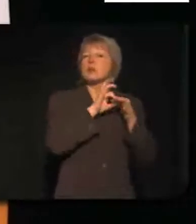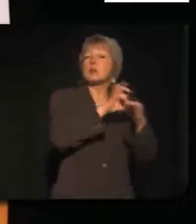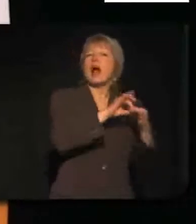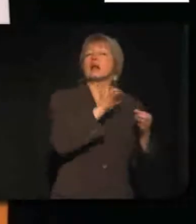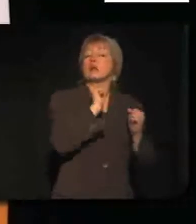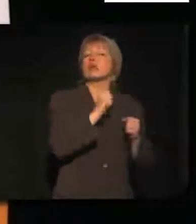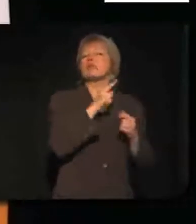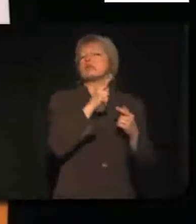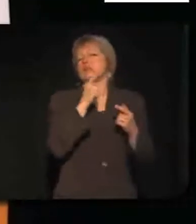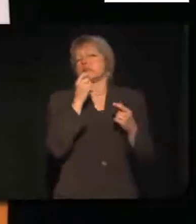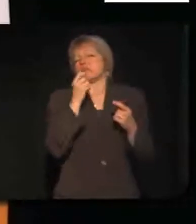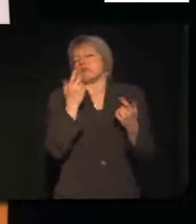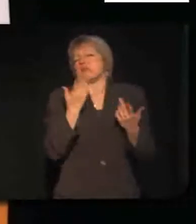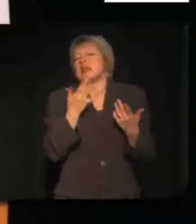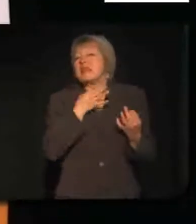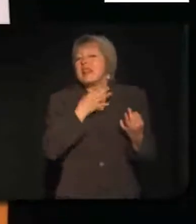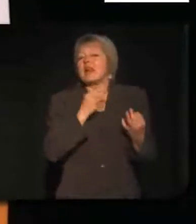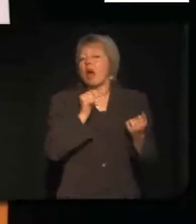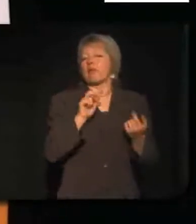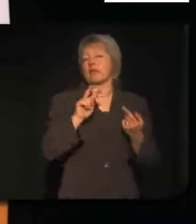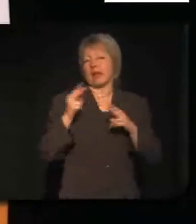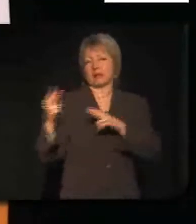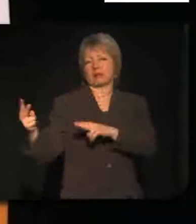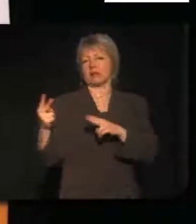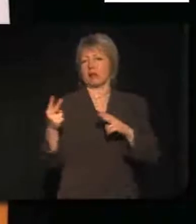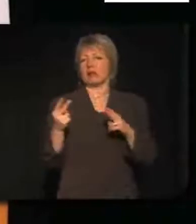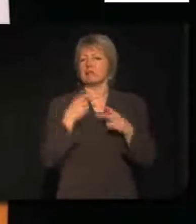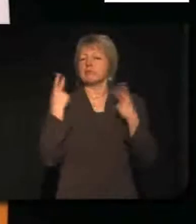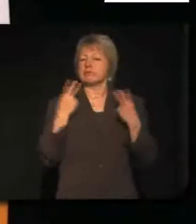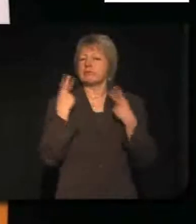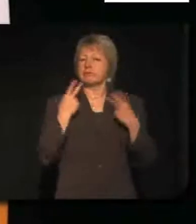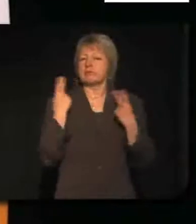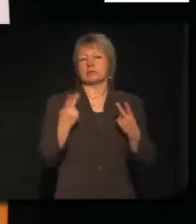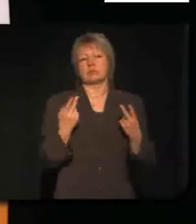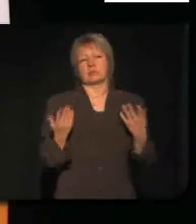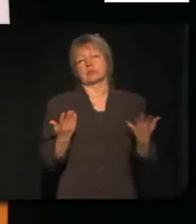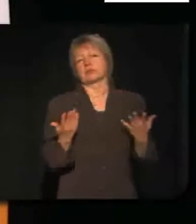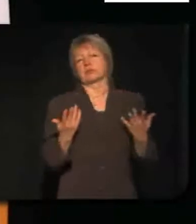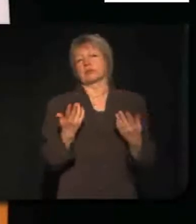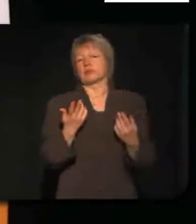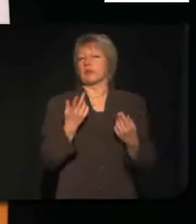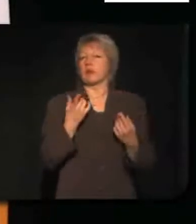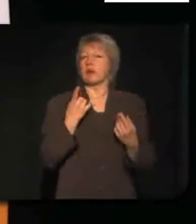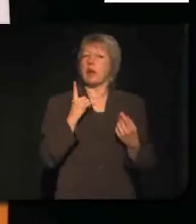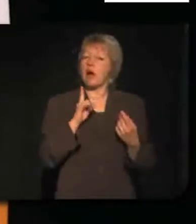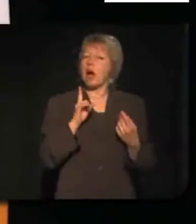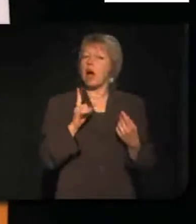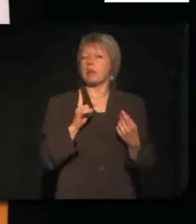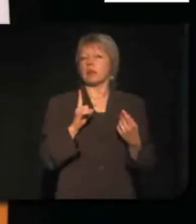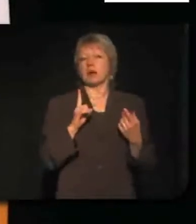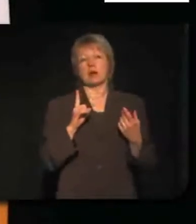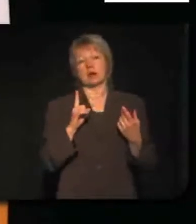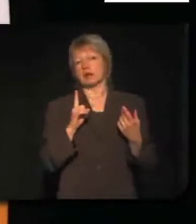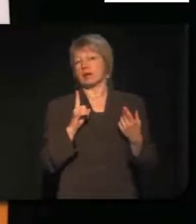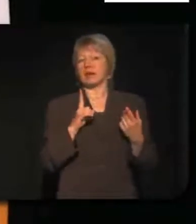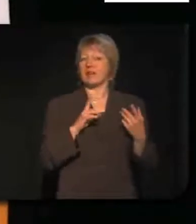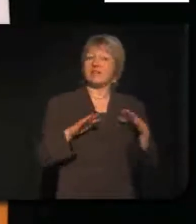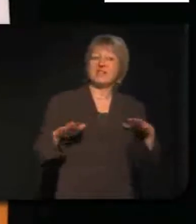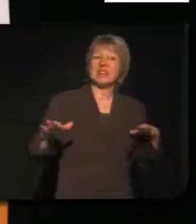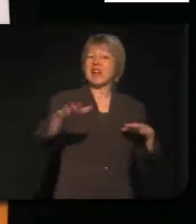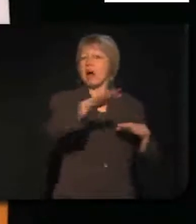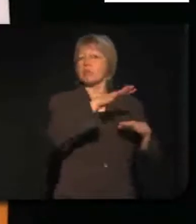passiert oder sie ist für richtig hält oder sie den Parteitag beenden will aber die aus der Versammlung selber